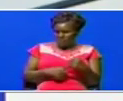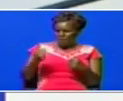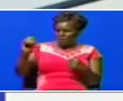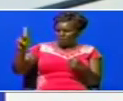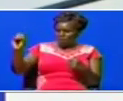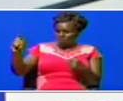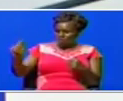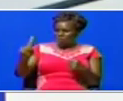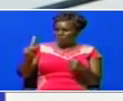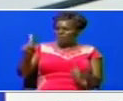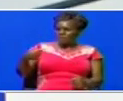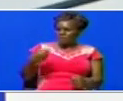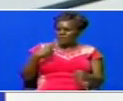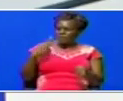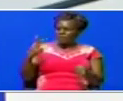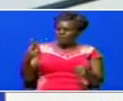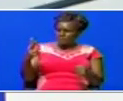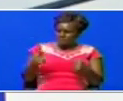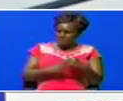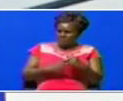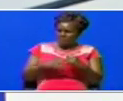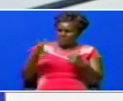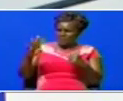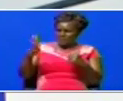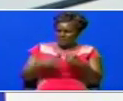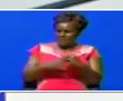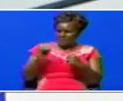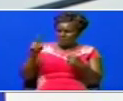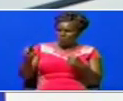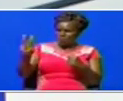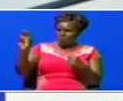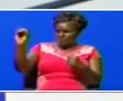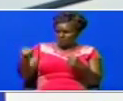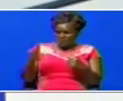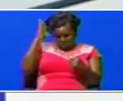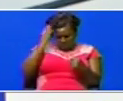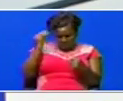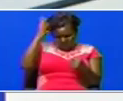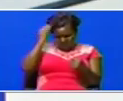559,866. John Ekuru Okot, 1,739, 0.42%. Mohamed Dida,